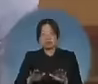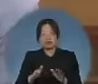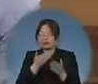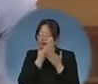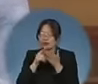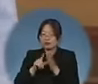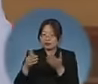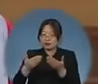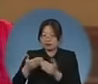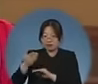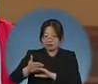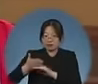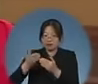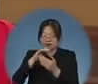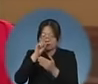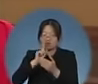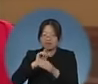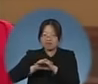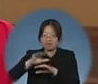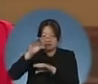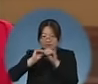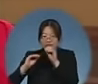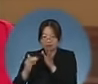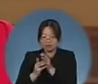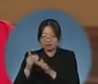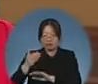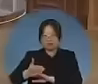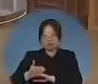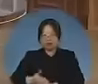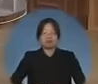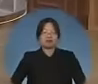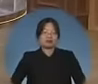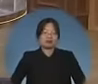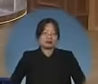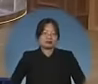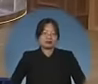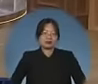귀한 시간 내주셔서 감사드리고요. 네. 좋은 말씀 잘 들었습니다. 네. 고맙습니다. 고맙습니다. 네.